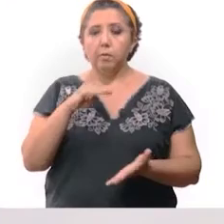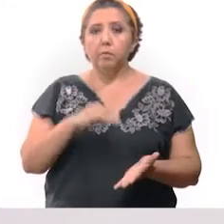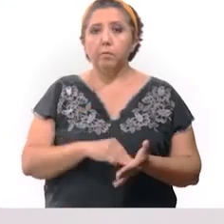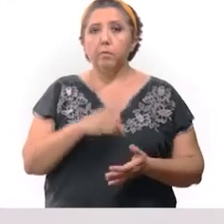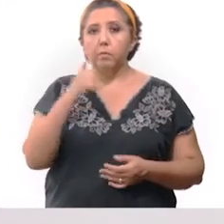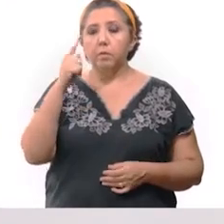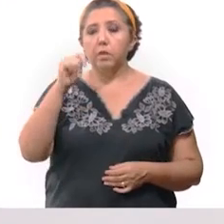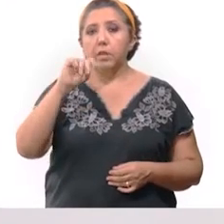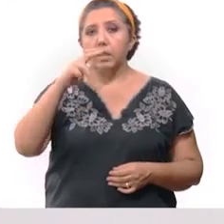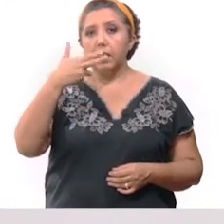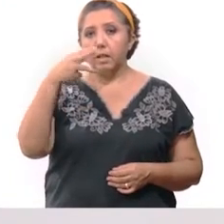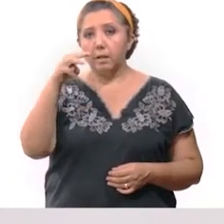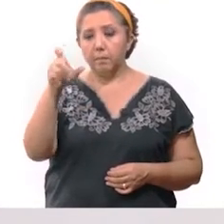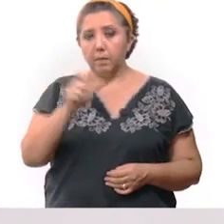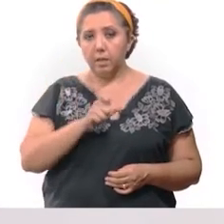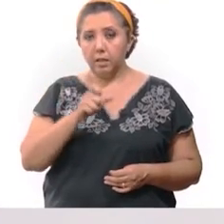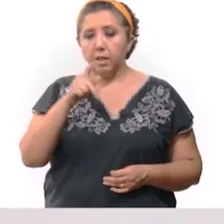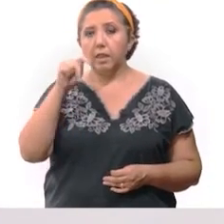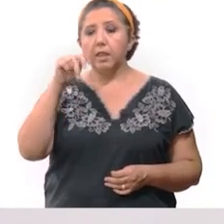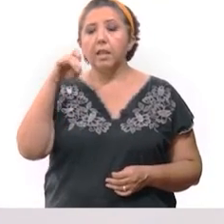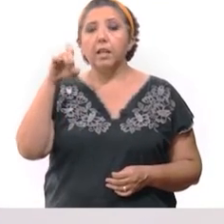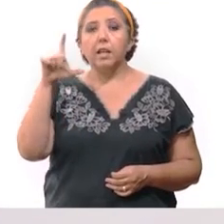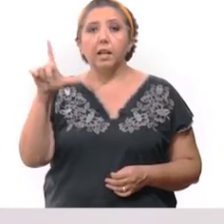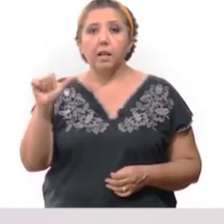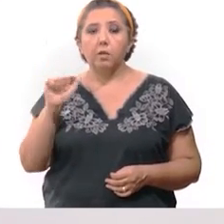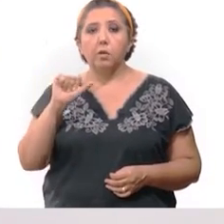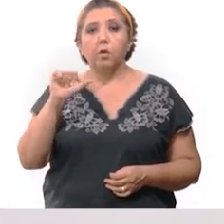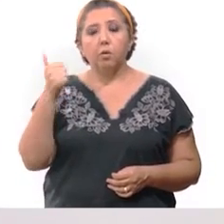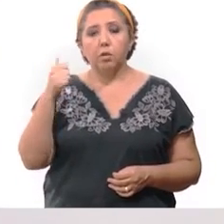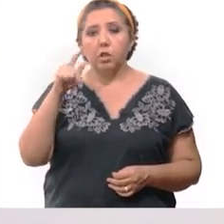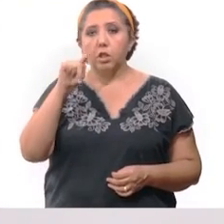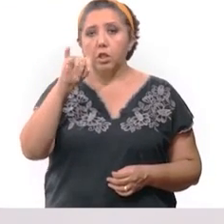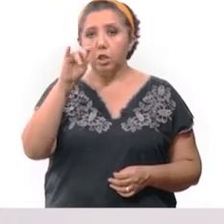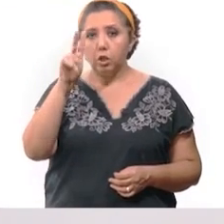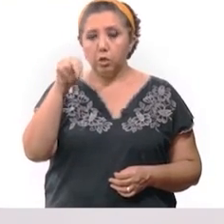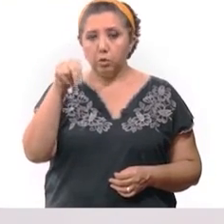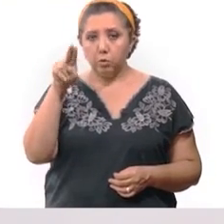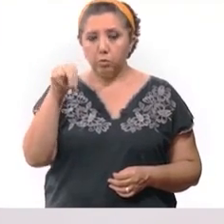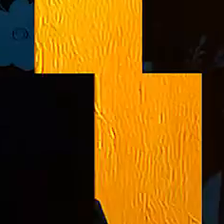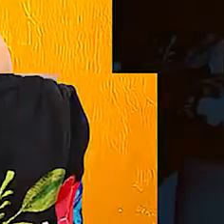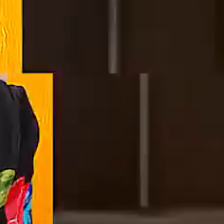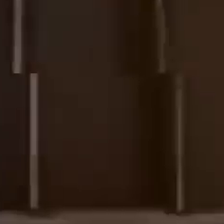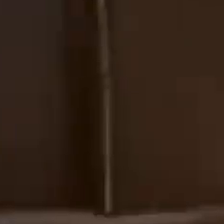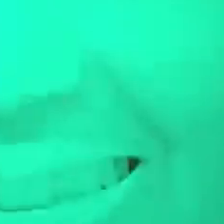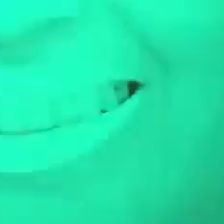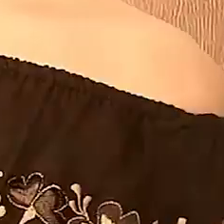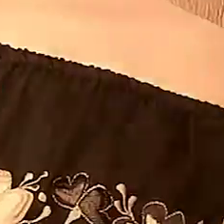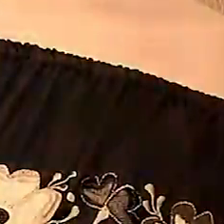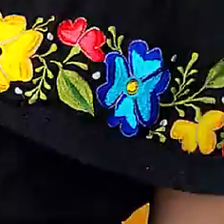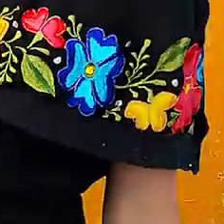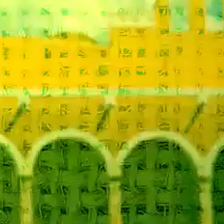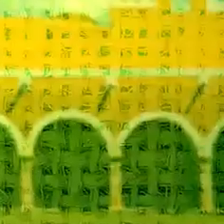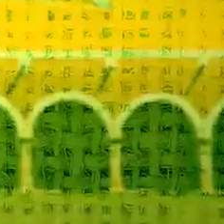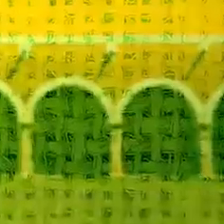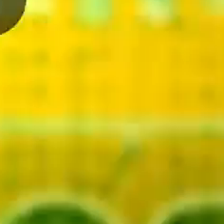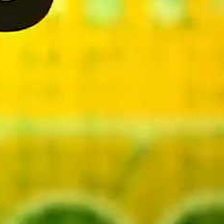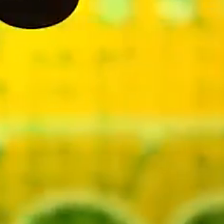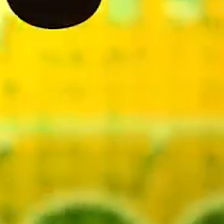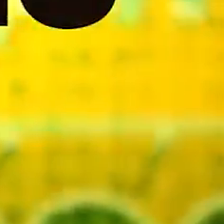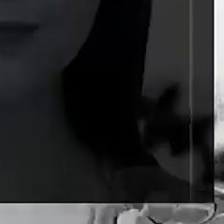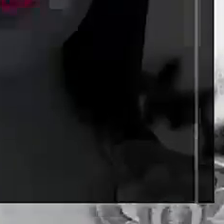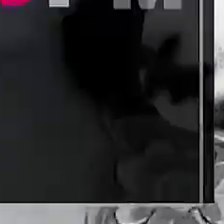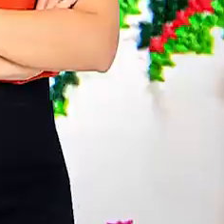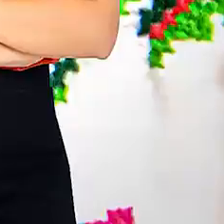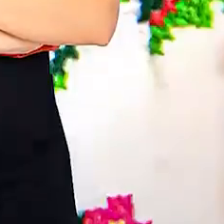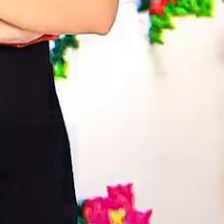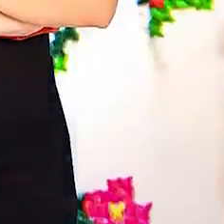15 kino, uste lupereli kuntal, yetel le semáforo kutsabak, kohol birhualachilumil mexico. Tele Yucatán te informa.